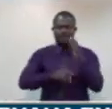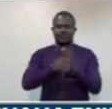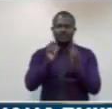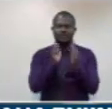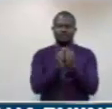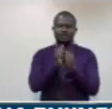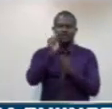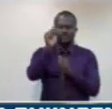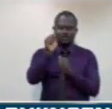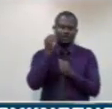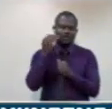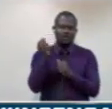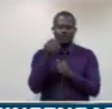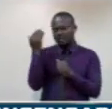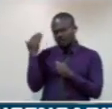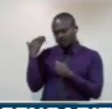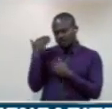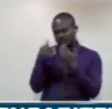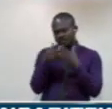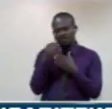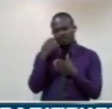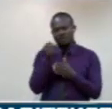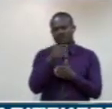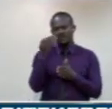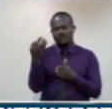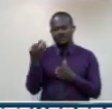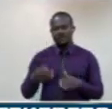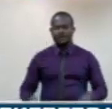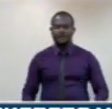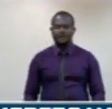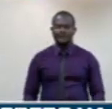ya 15 z'ukwezi gushize kwa gatatu